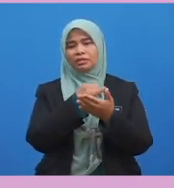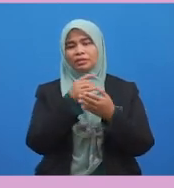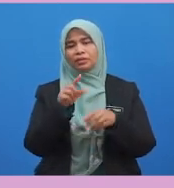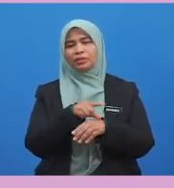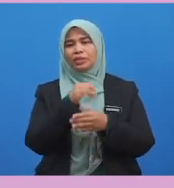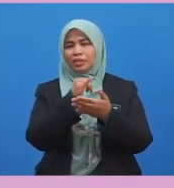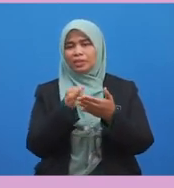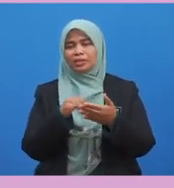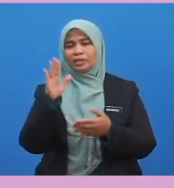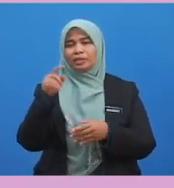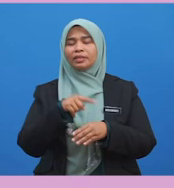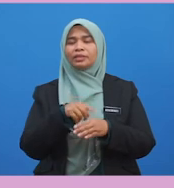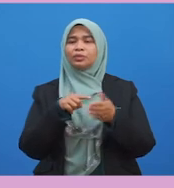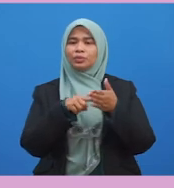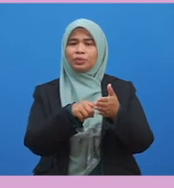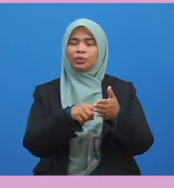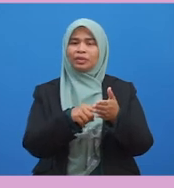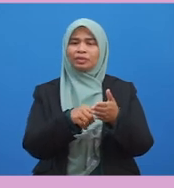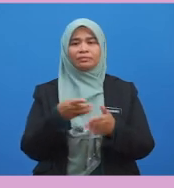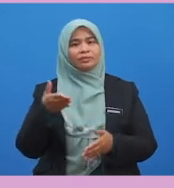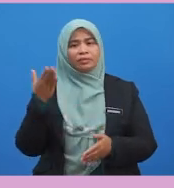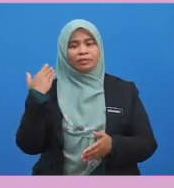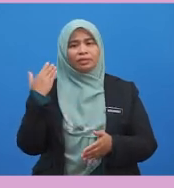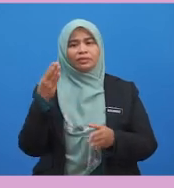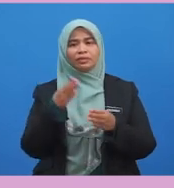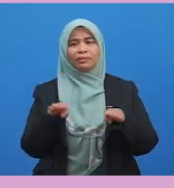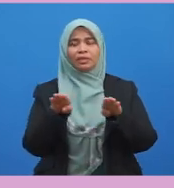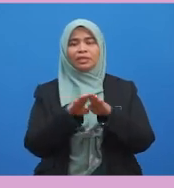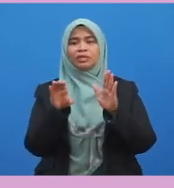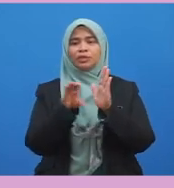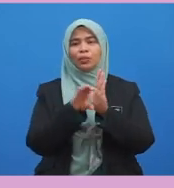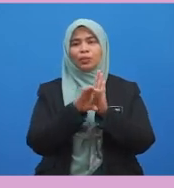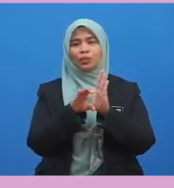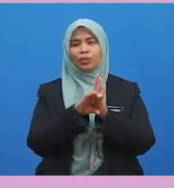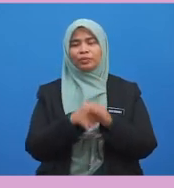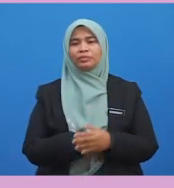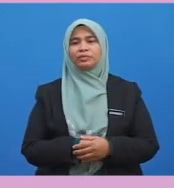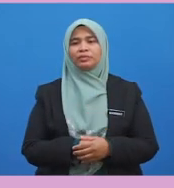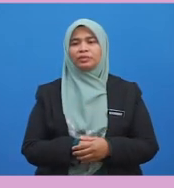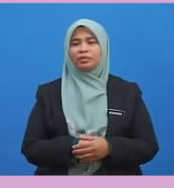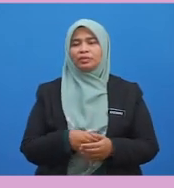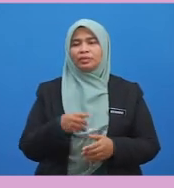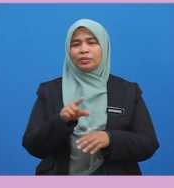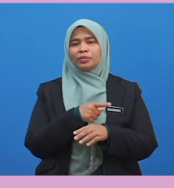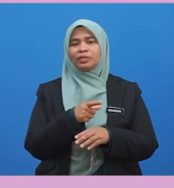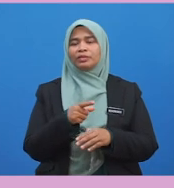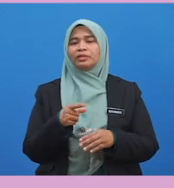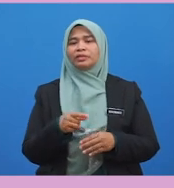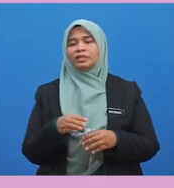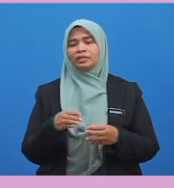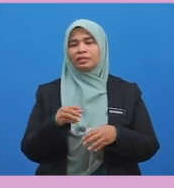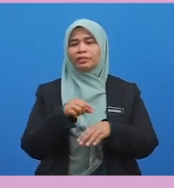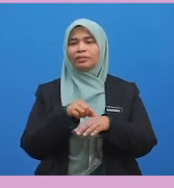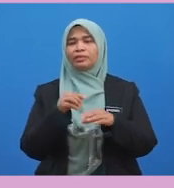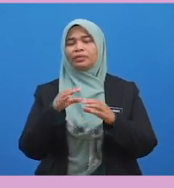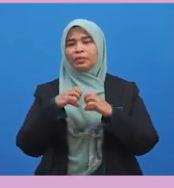yang ditunjukkan dalam episod sebelum ini sebagai contoh, iaitu menggunakan pangsa kulit durian untuk